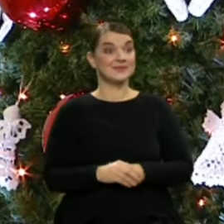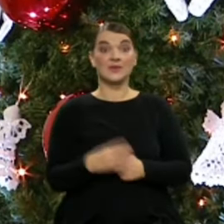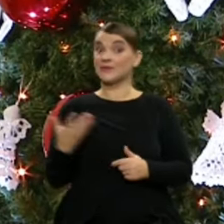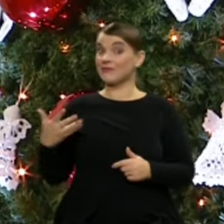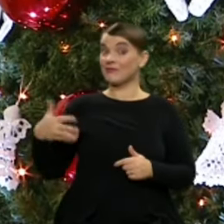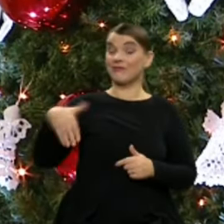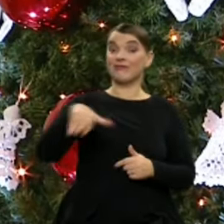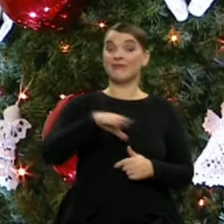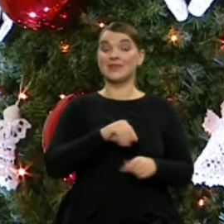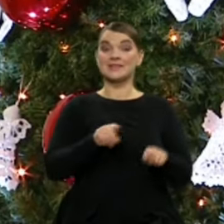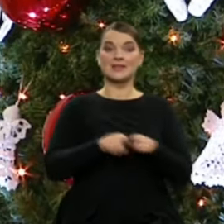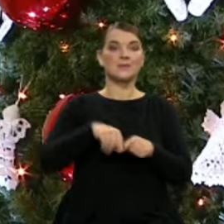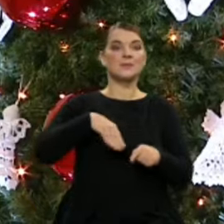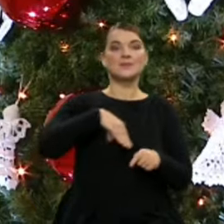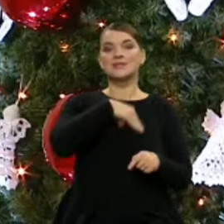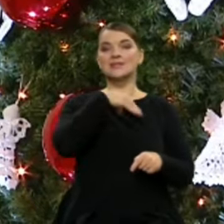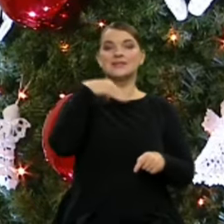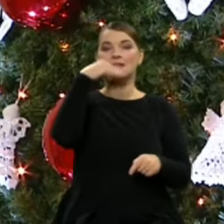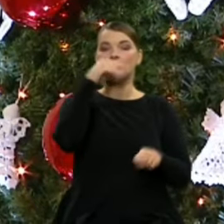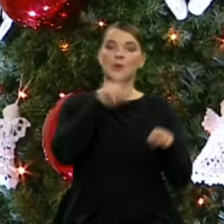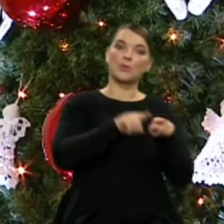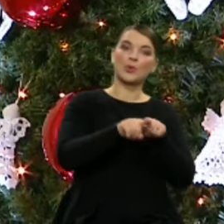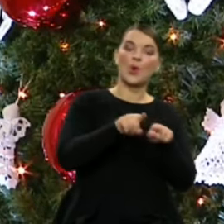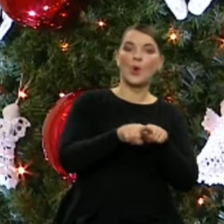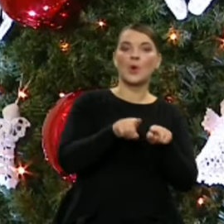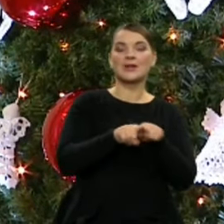esame sielos broliai, seserys.